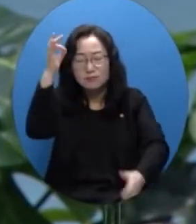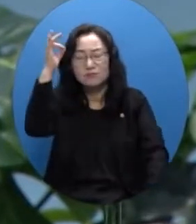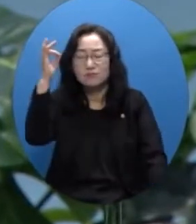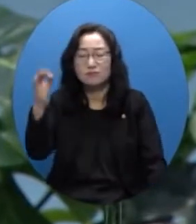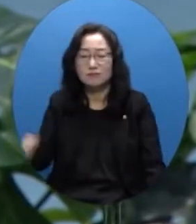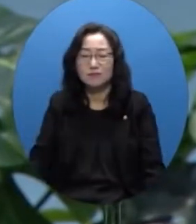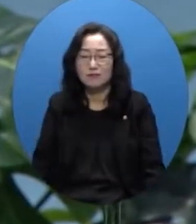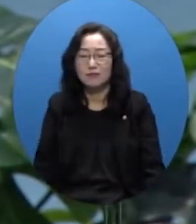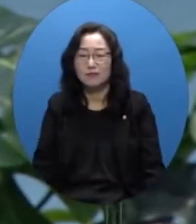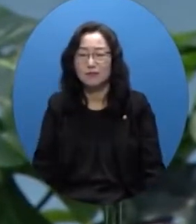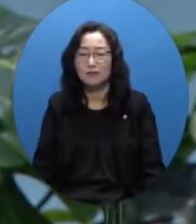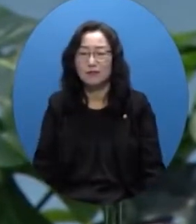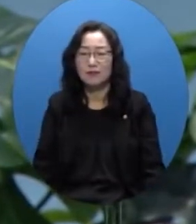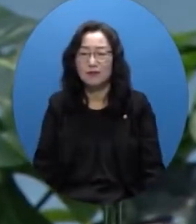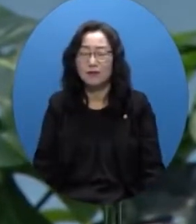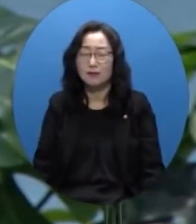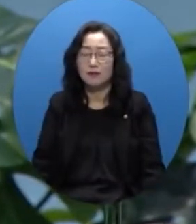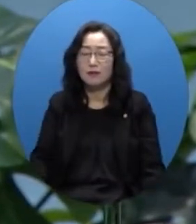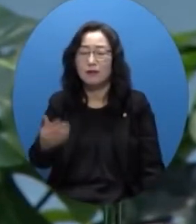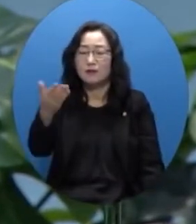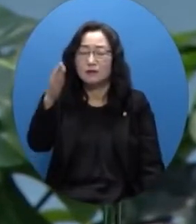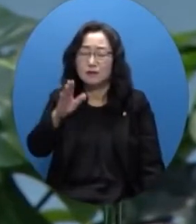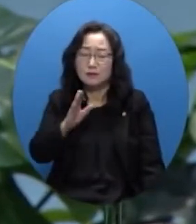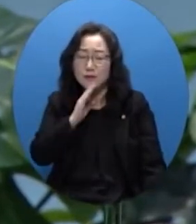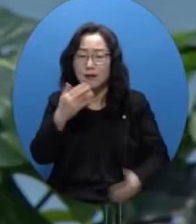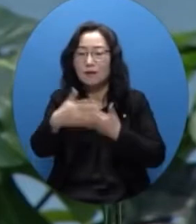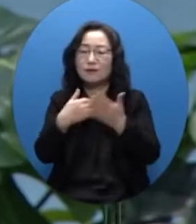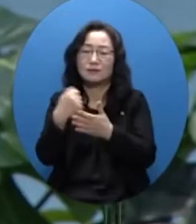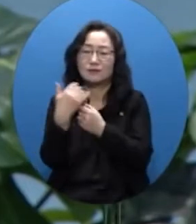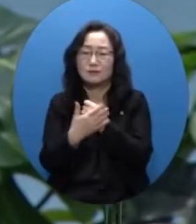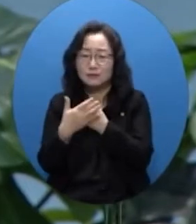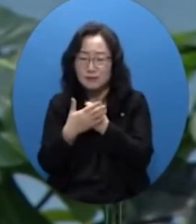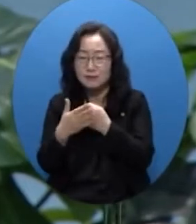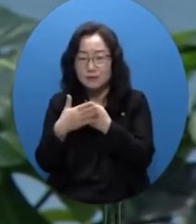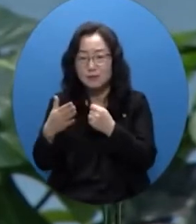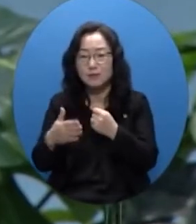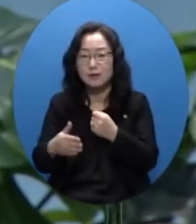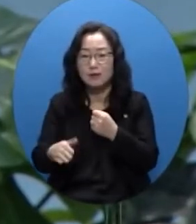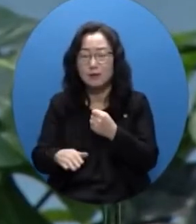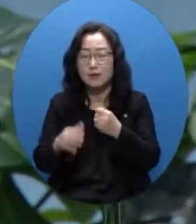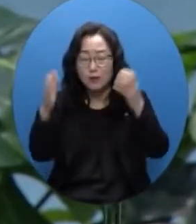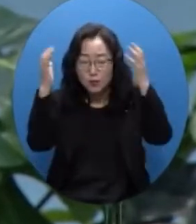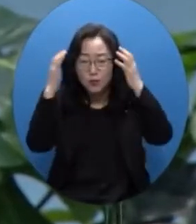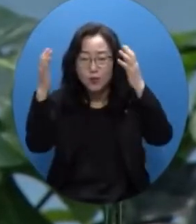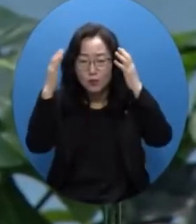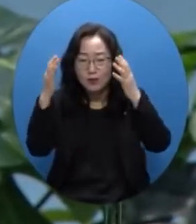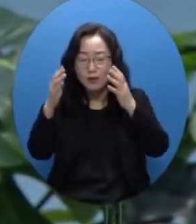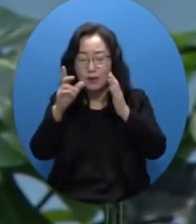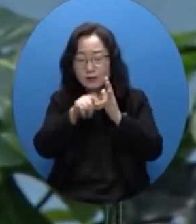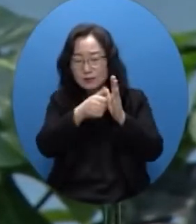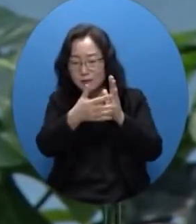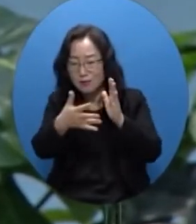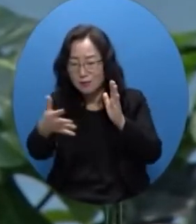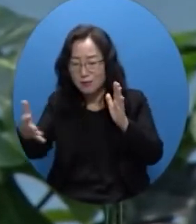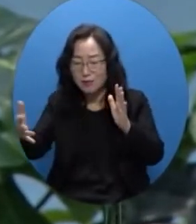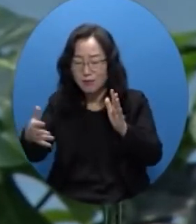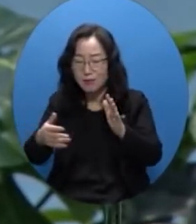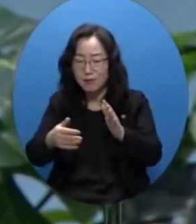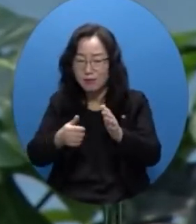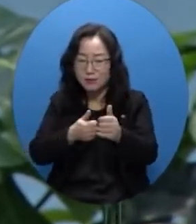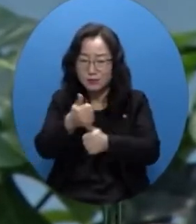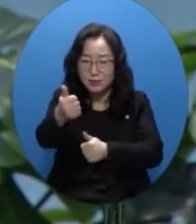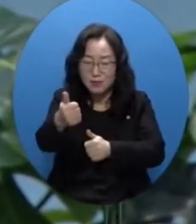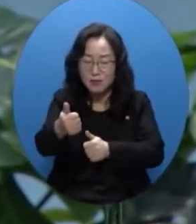납니다 근데 왠일인지 했는지 하남에 가운데 우리가 그 고난의 시기를 다 이겨내고